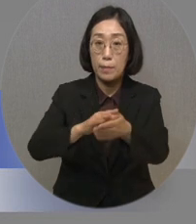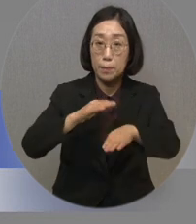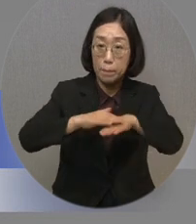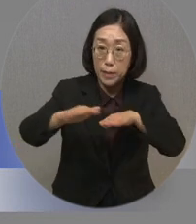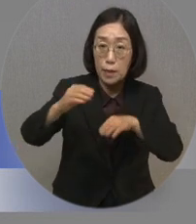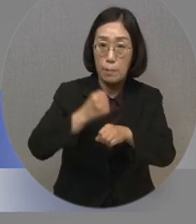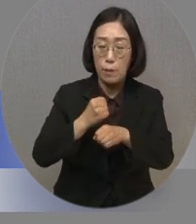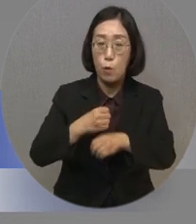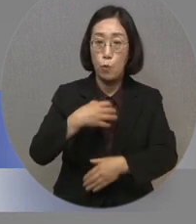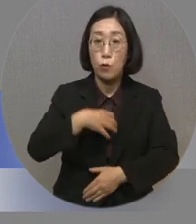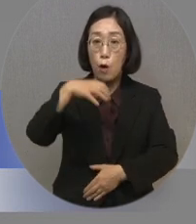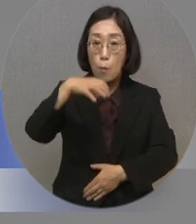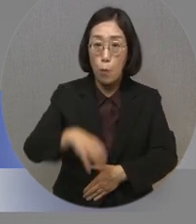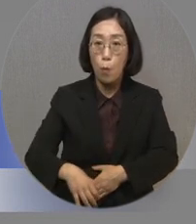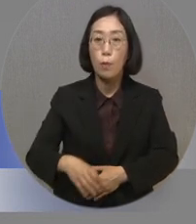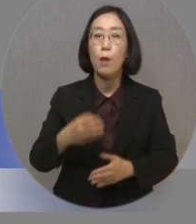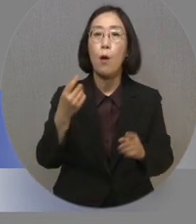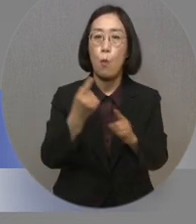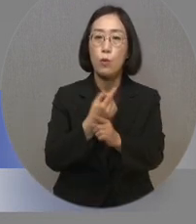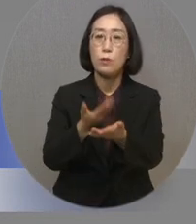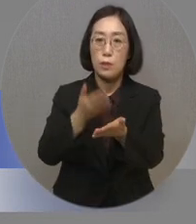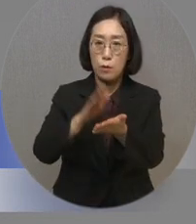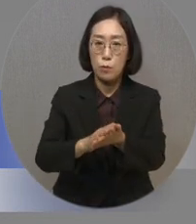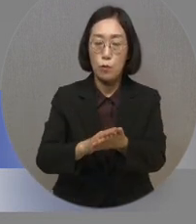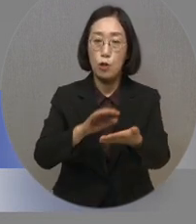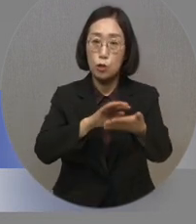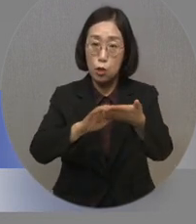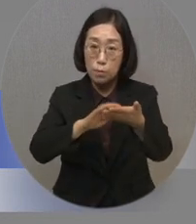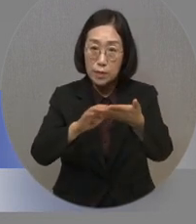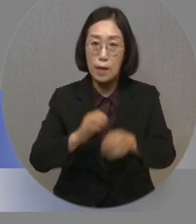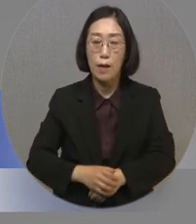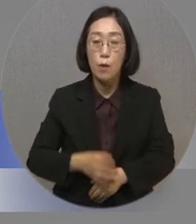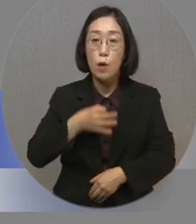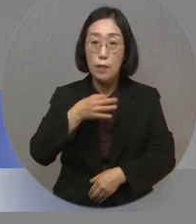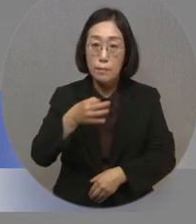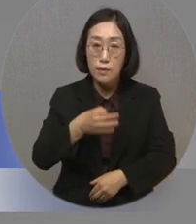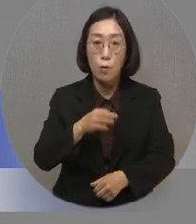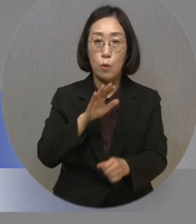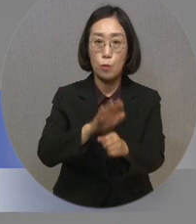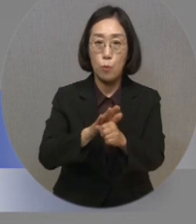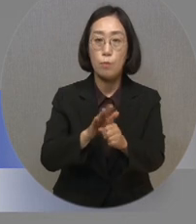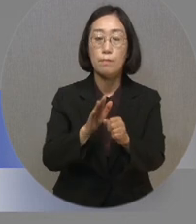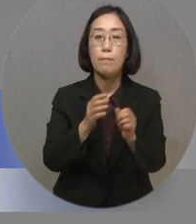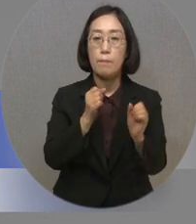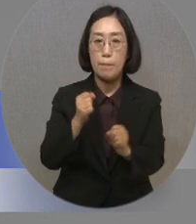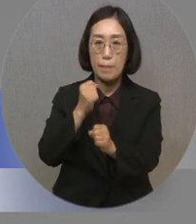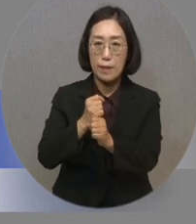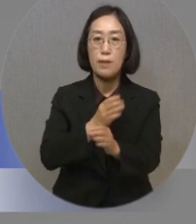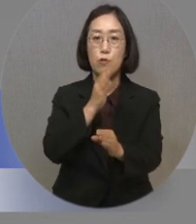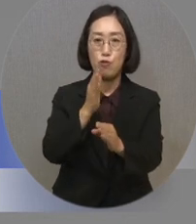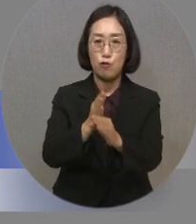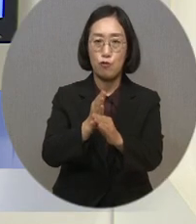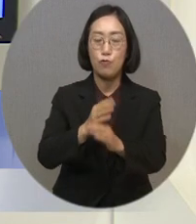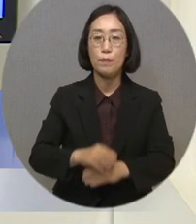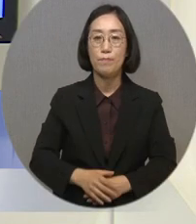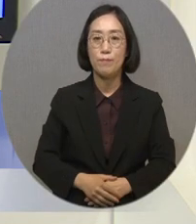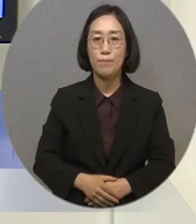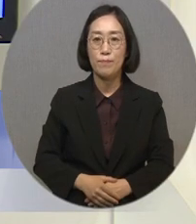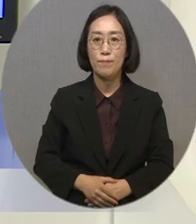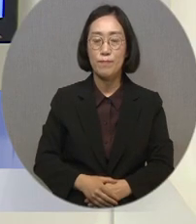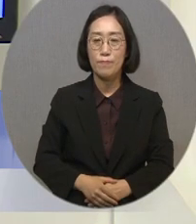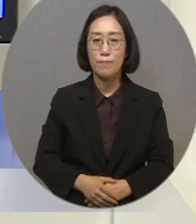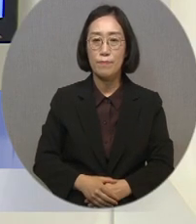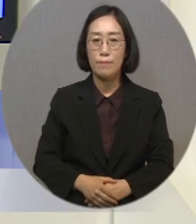위험 구간 안전난간 설치 점자 음성 인식 안내판 등을 설치 중에 있습니다